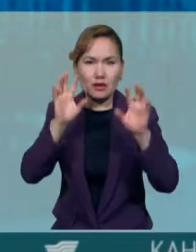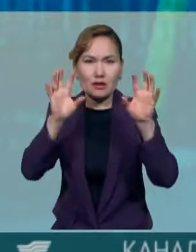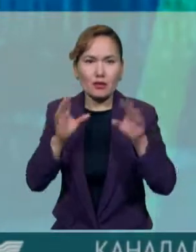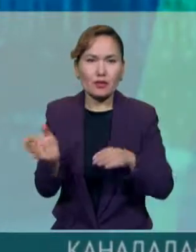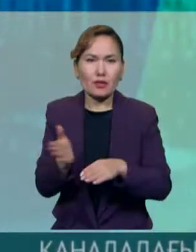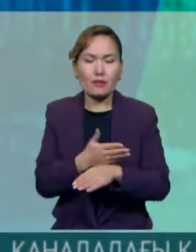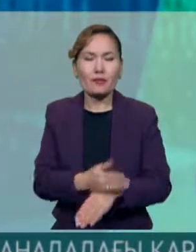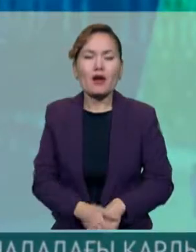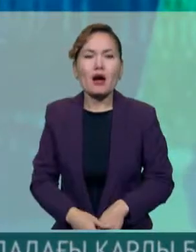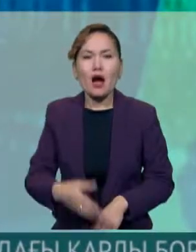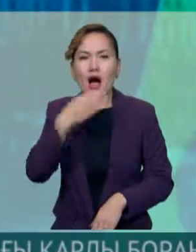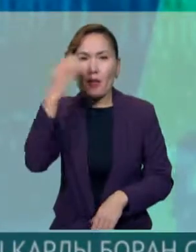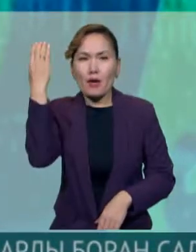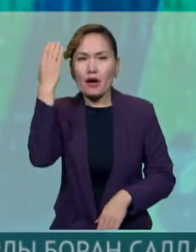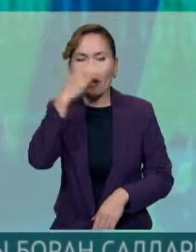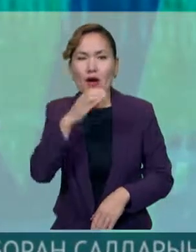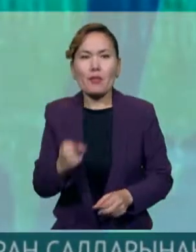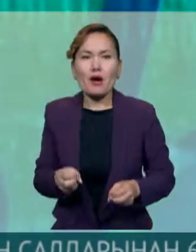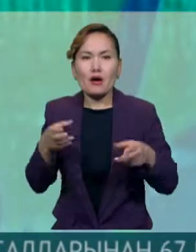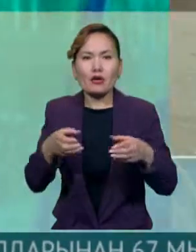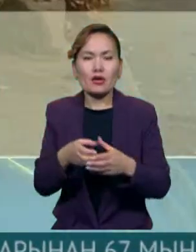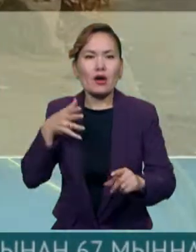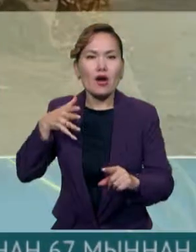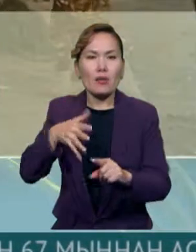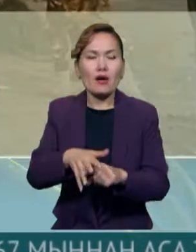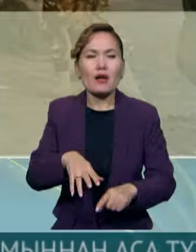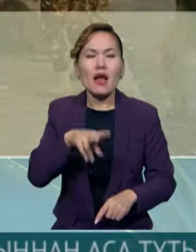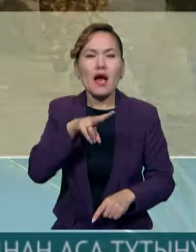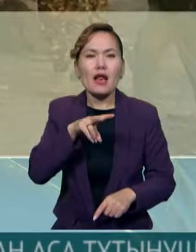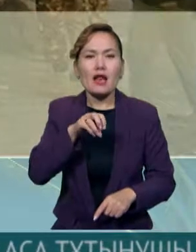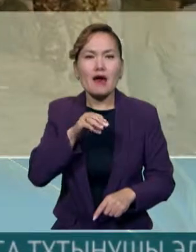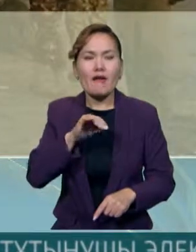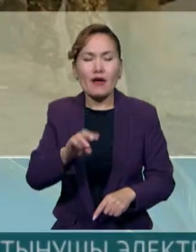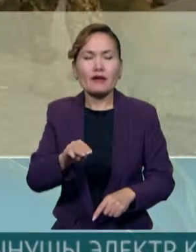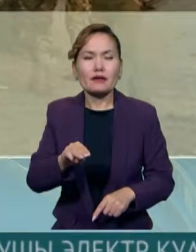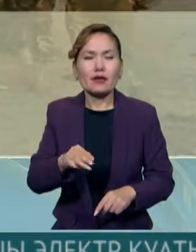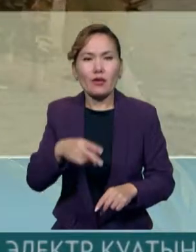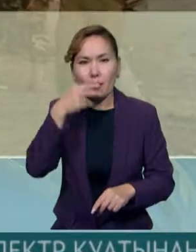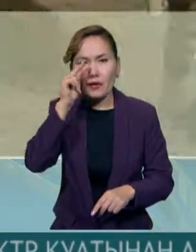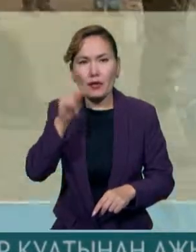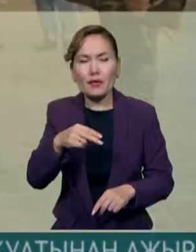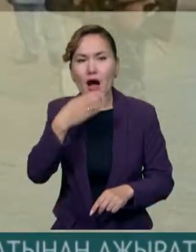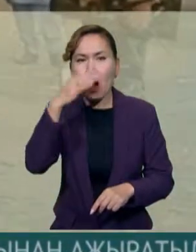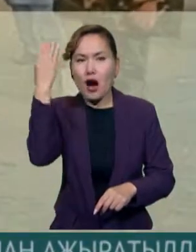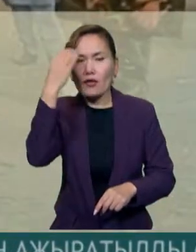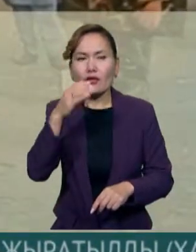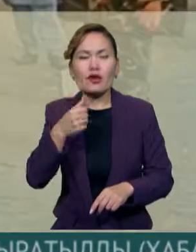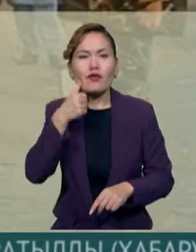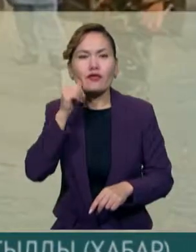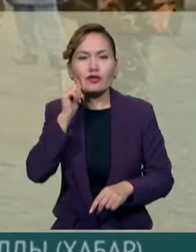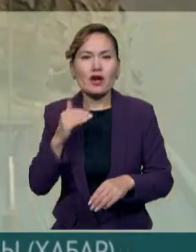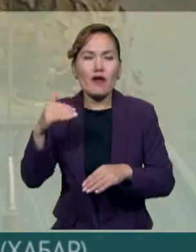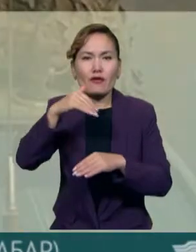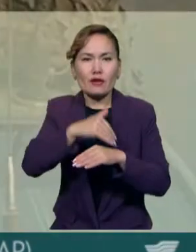Кабулдегі шабуыл үшін жауапкершілікті Ирак және Левант лаңкестік тобы өз мойнына алды. Кеше кешке Ауғанстан астанасында жанкешті